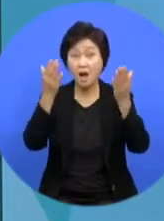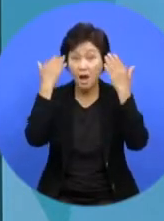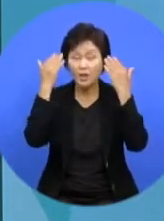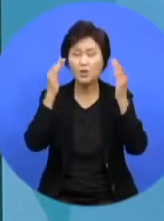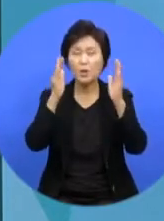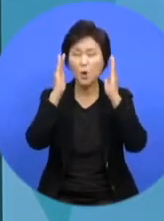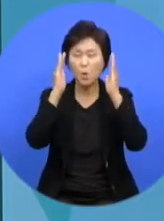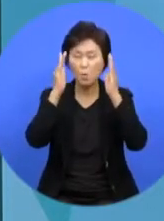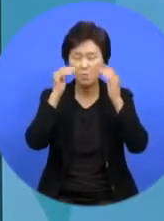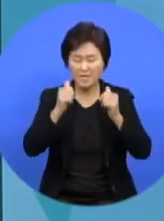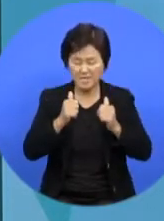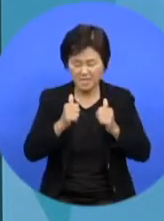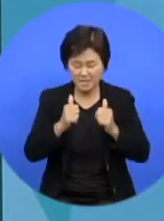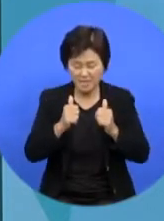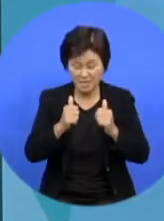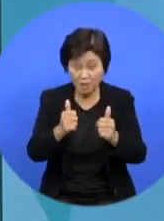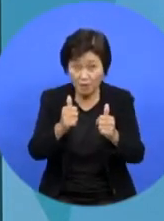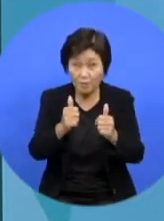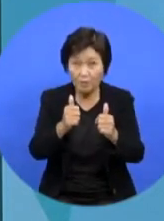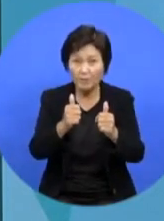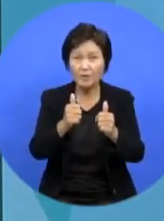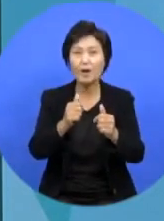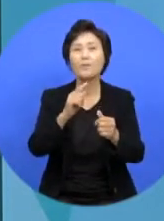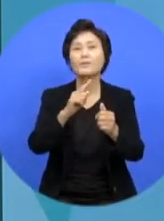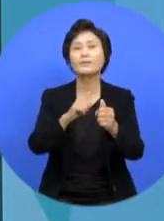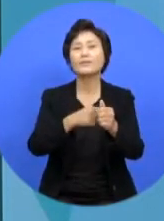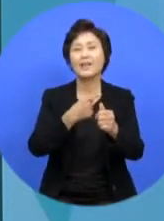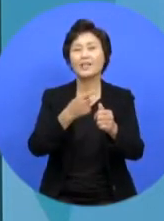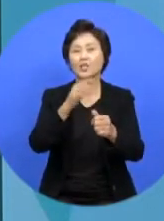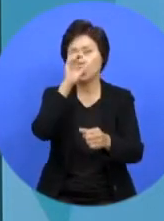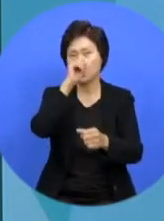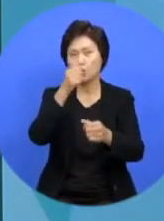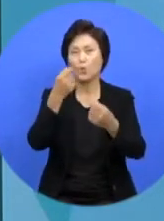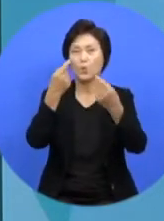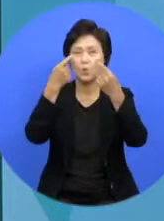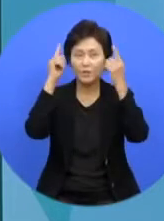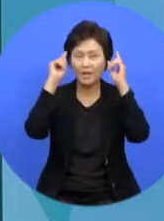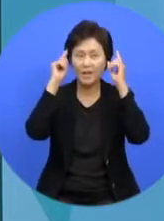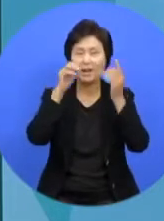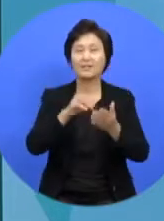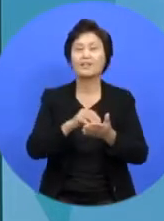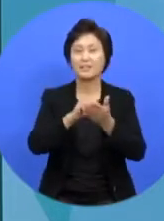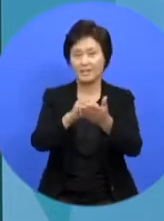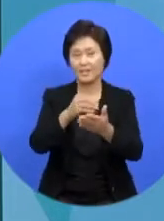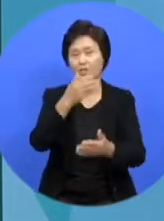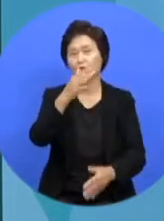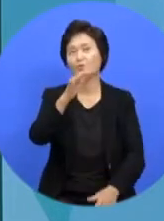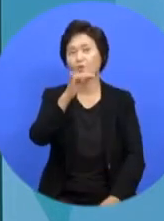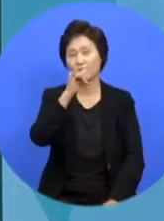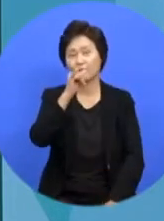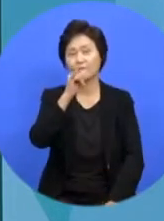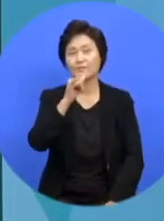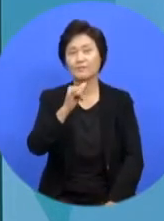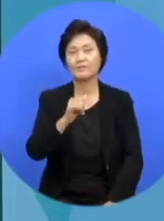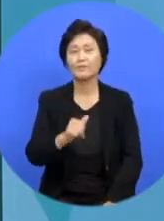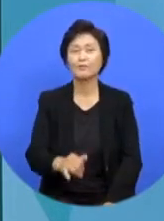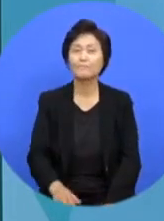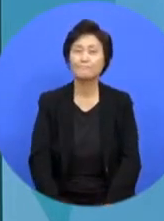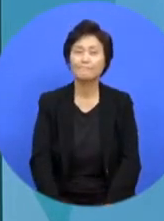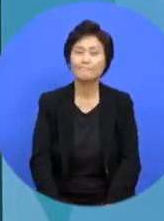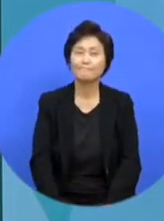따라왔는데 근데 UCLA 갔어요. UCLA 정치외교학 갔고 장안이라는 학생은 UC 버클리를